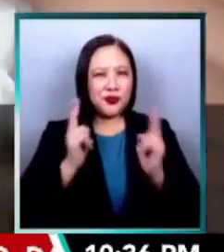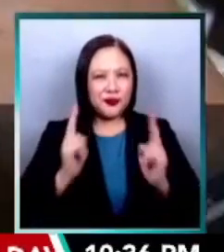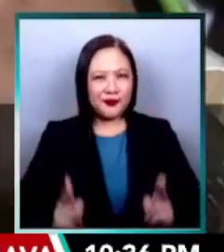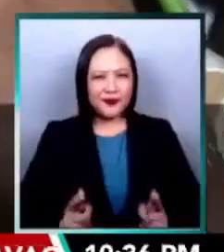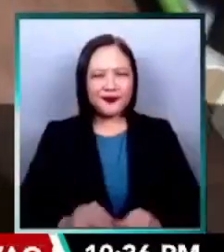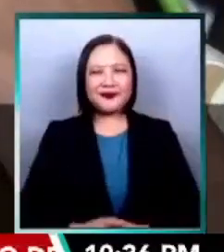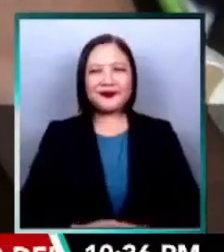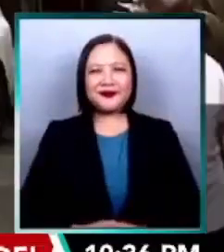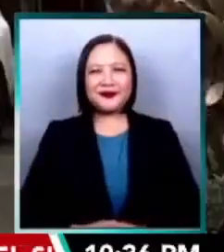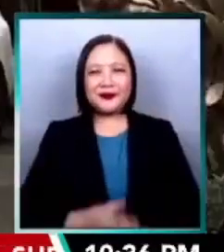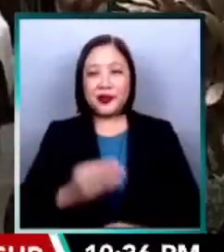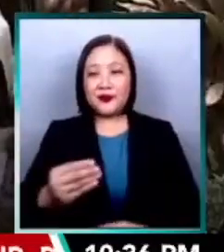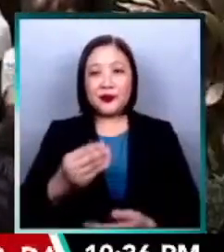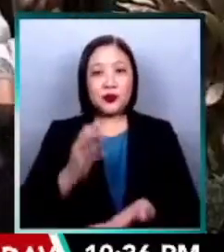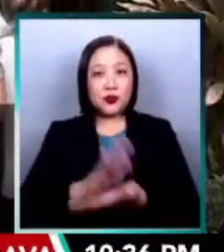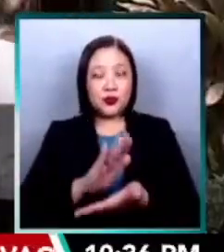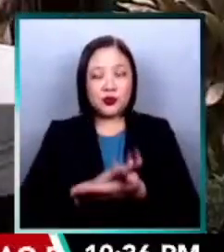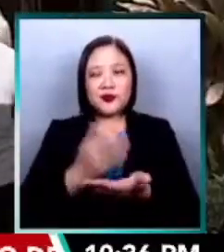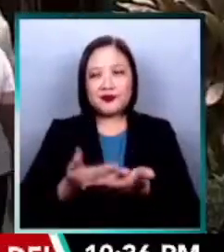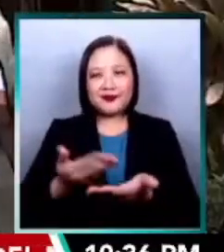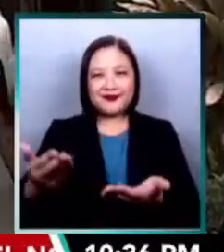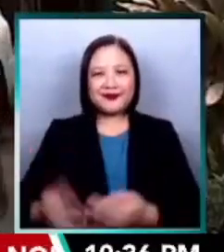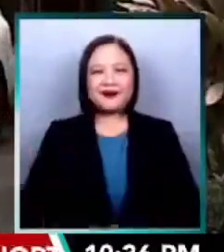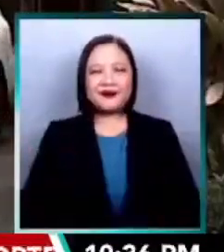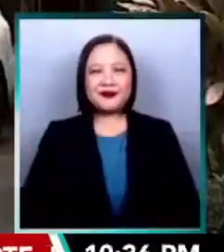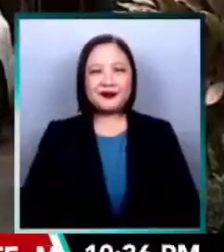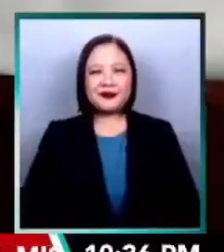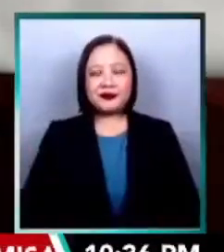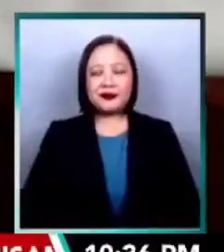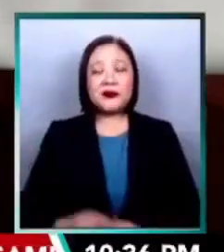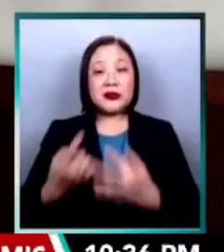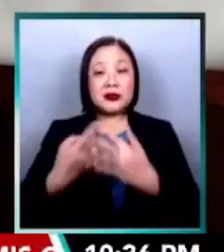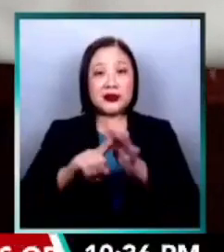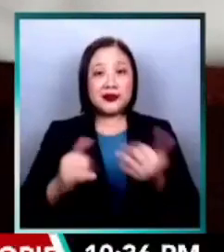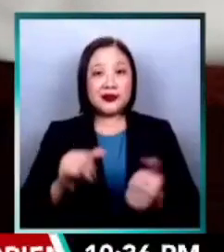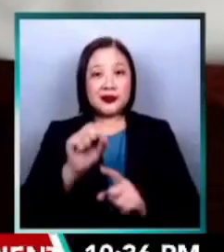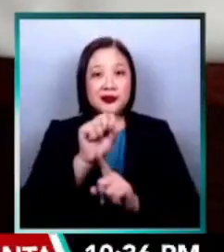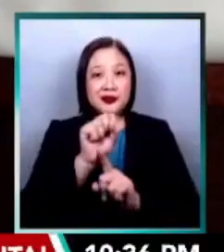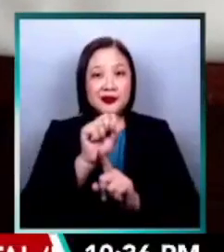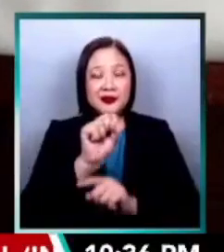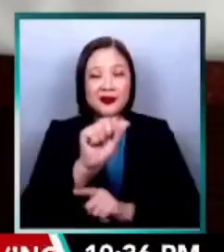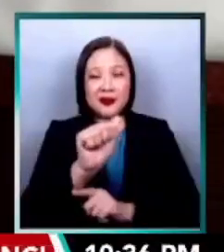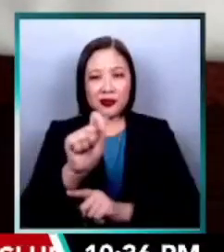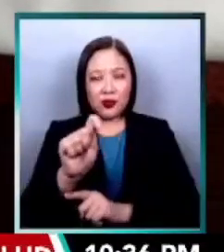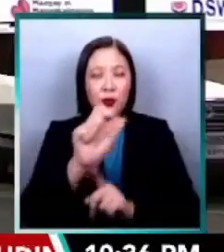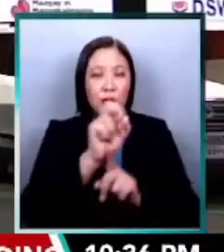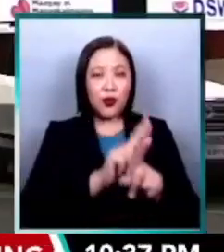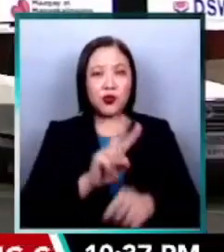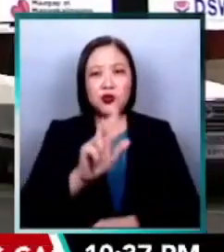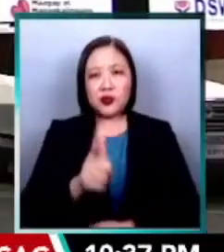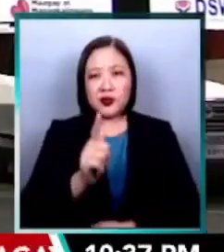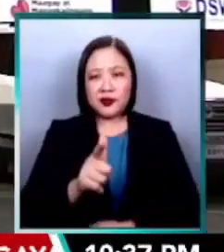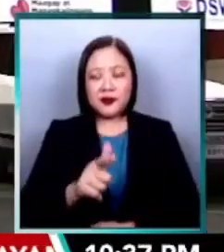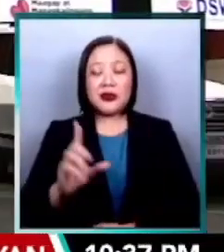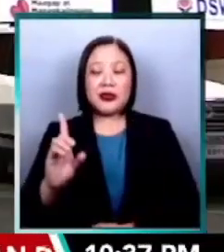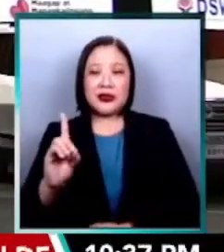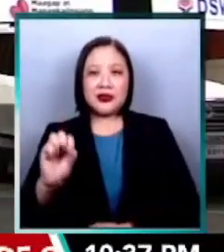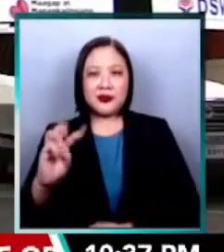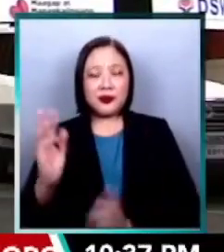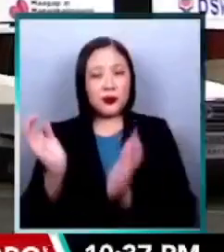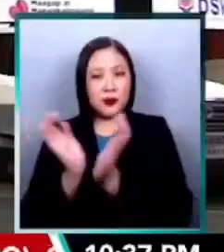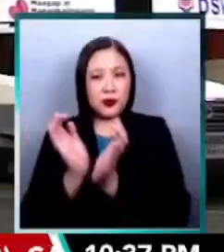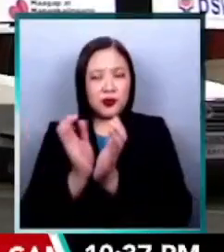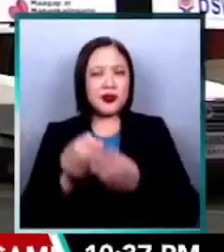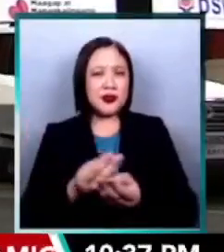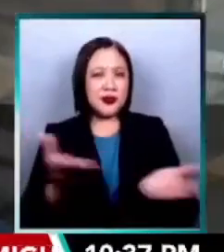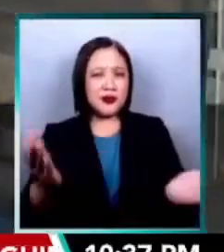sa mga school supplies. Simula ngayong Sabado, August 20, mamamahagi ang DSWD ng educational assistance sa mga